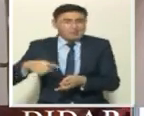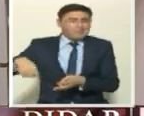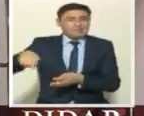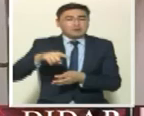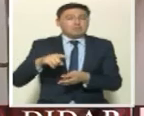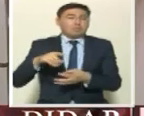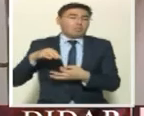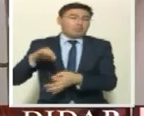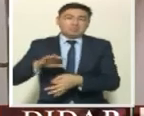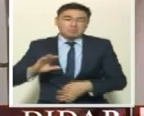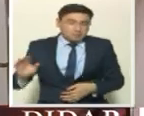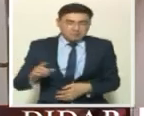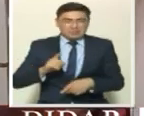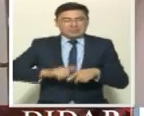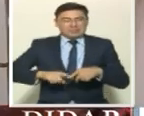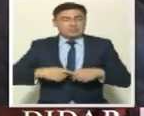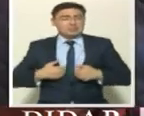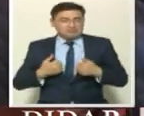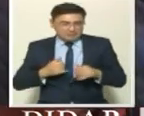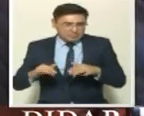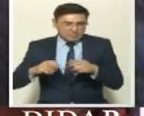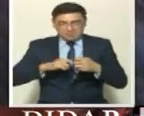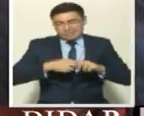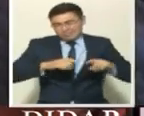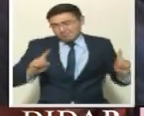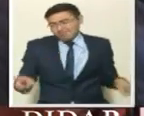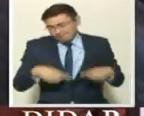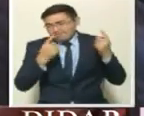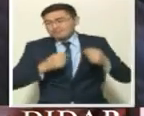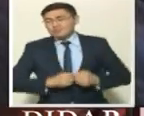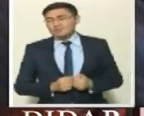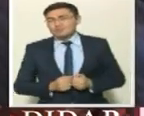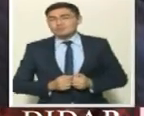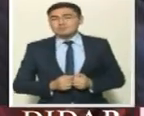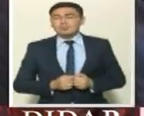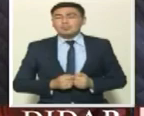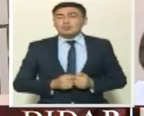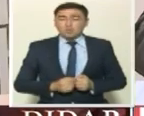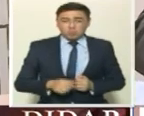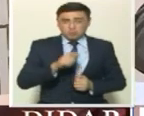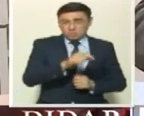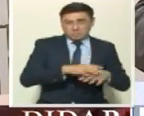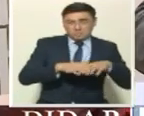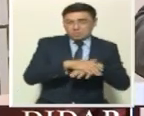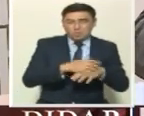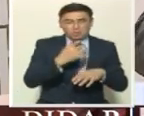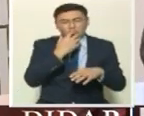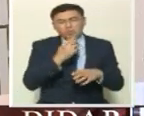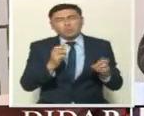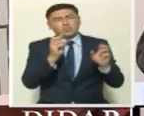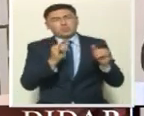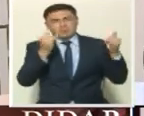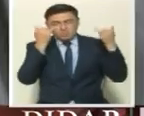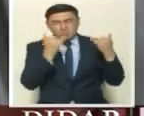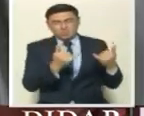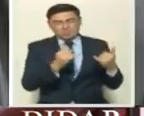также хотят решить эту проблему как можно скорее специалисты утверждают мы не дадим жителям остаться без отопления и решения